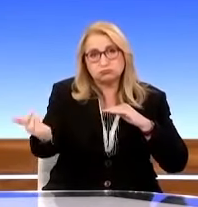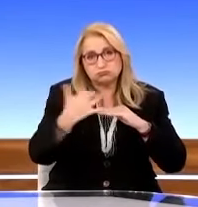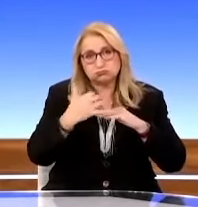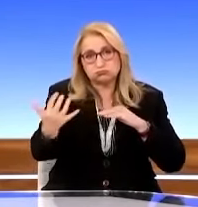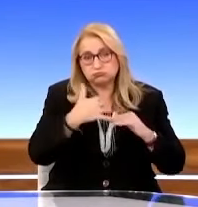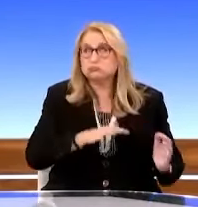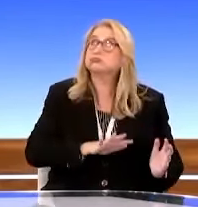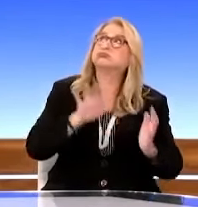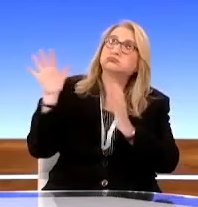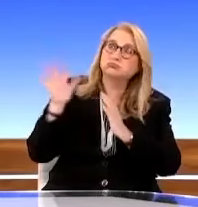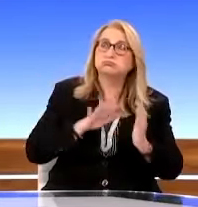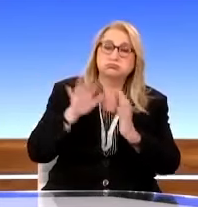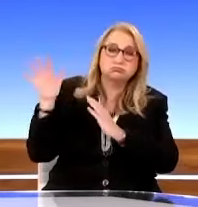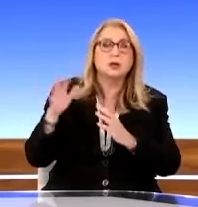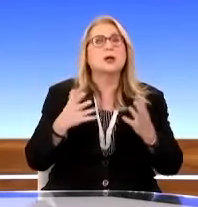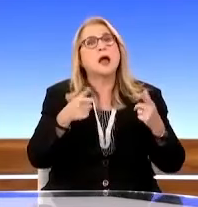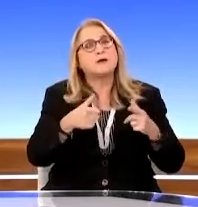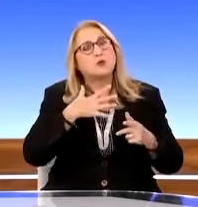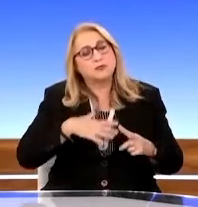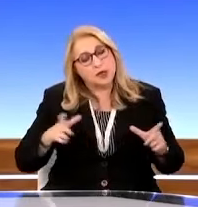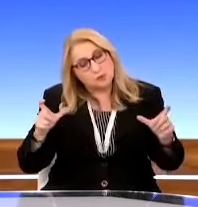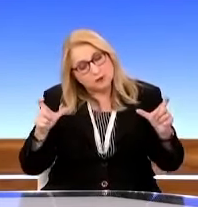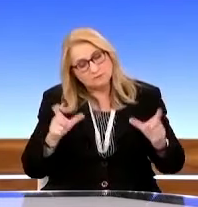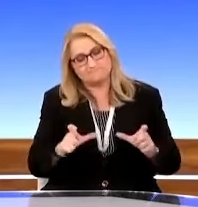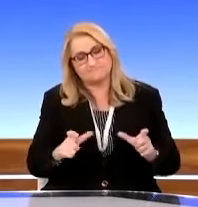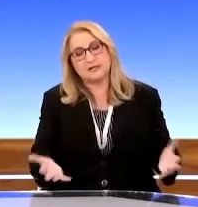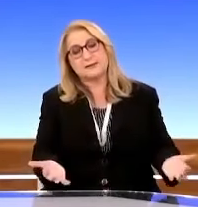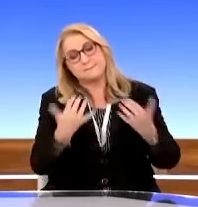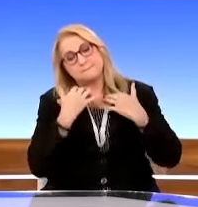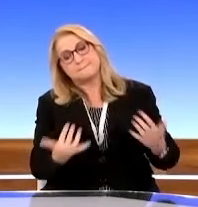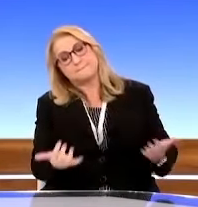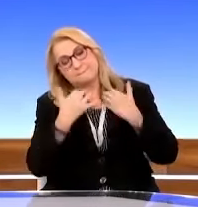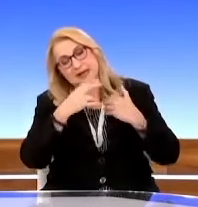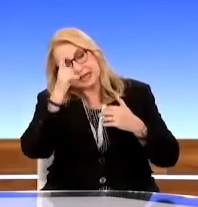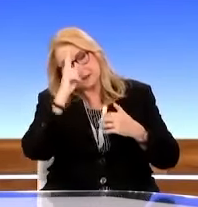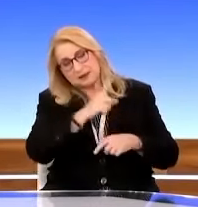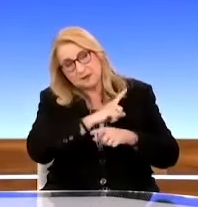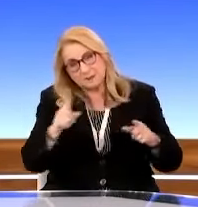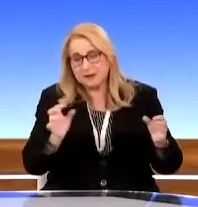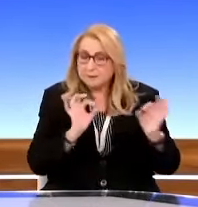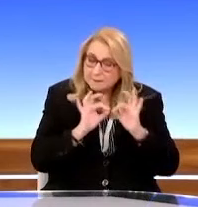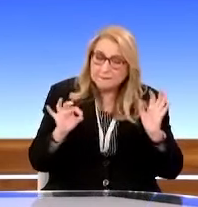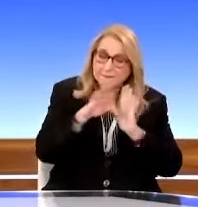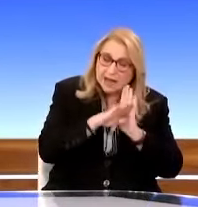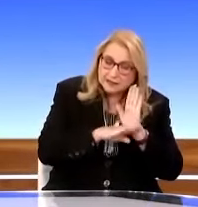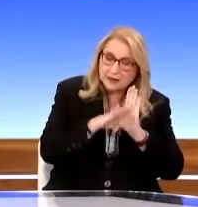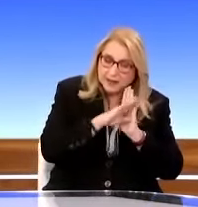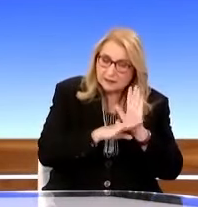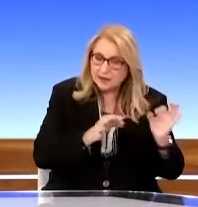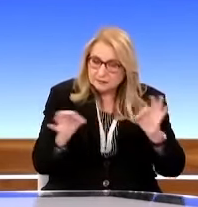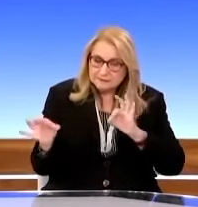δευτερογενή μετανάστευση, να την περιορίσουμε και να λύσουμε αυτό το ζήτημα. Είμαι πολύ αισιόδοξος ότι θα τα καταφέρουμε, γιατί